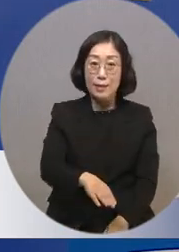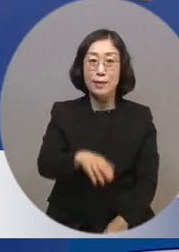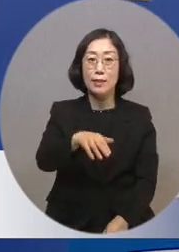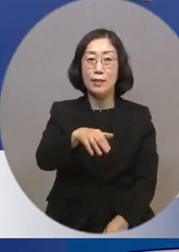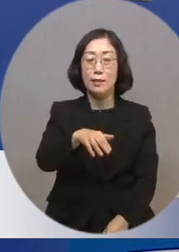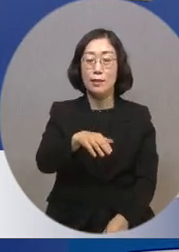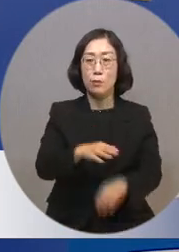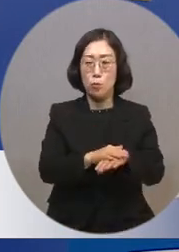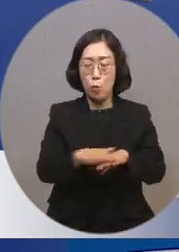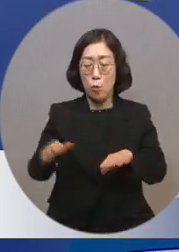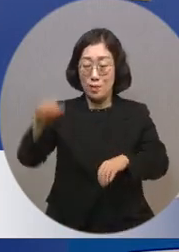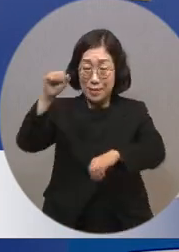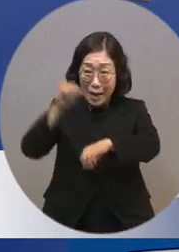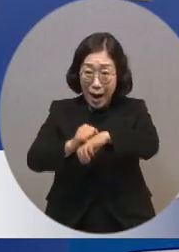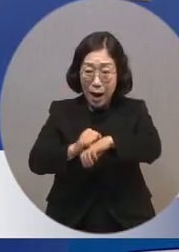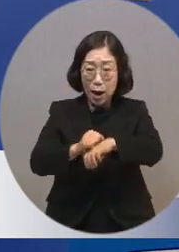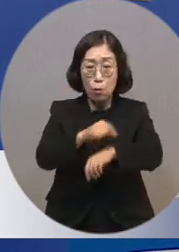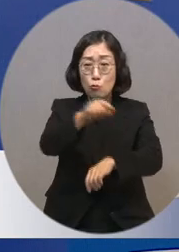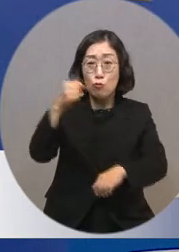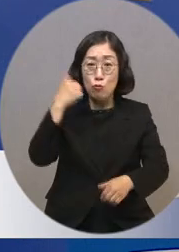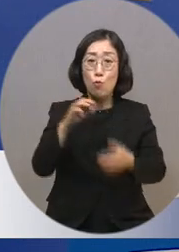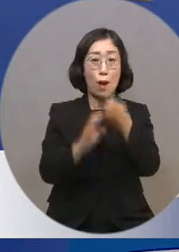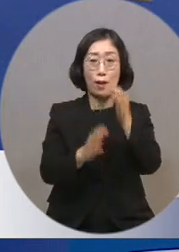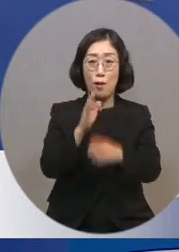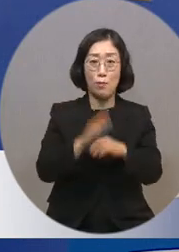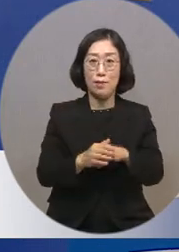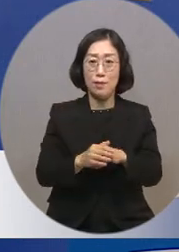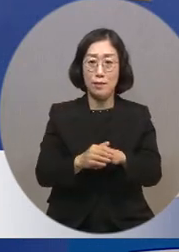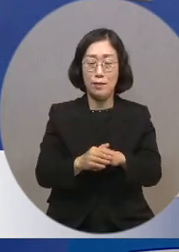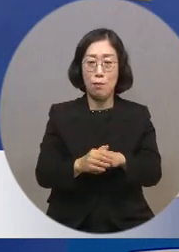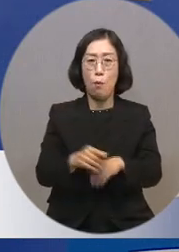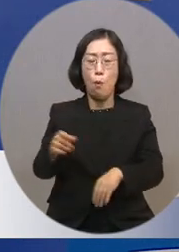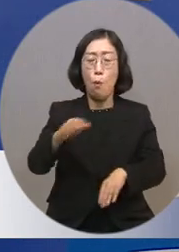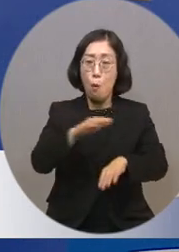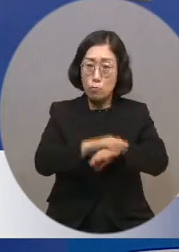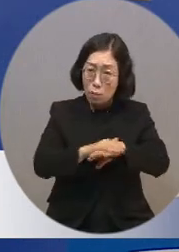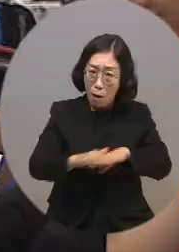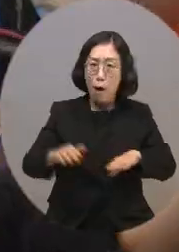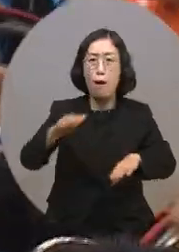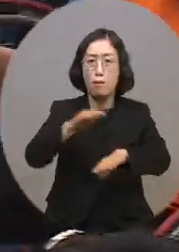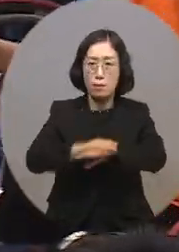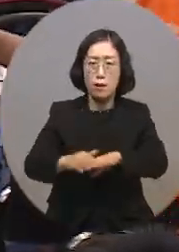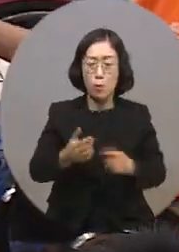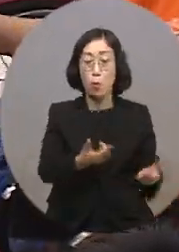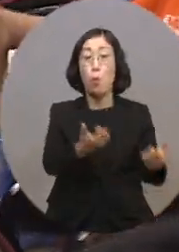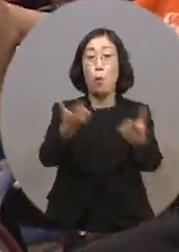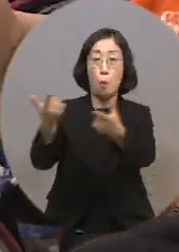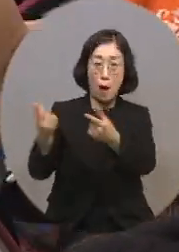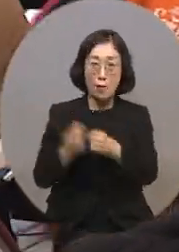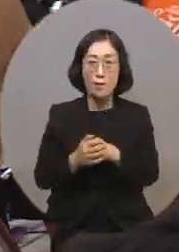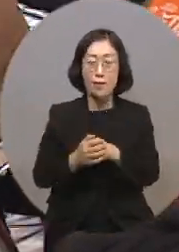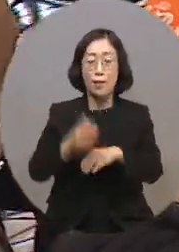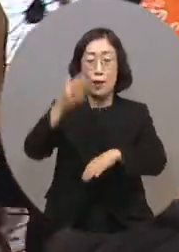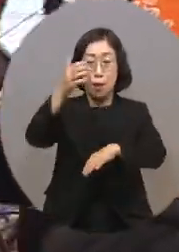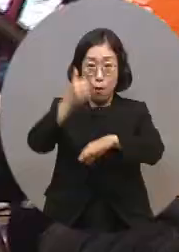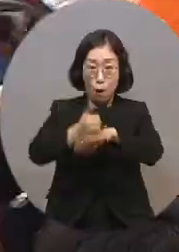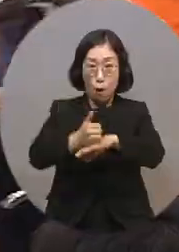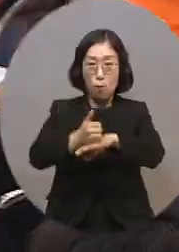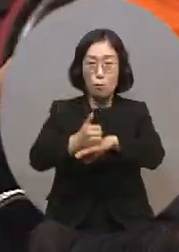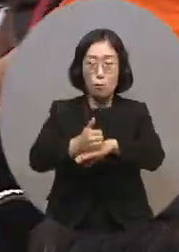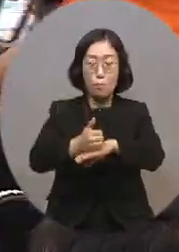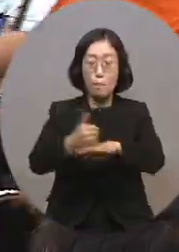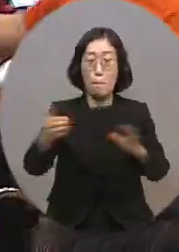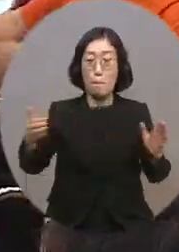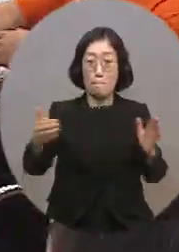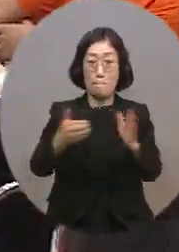선수까지 그 누구 하나 저희 팀에서는 상대방에 봤을 때 버릴 수 있는 선수들이 없는 거예요. 지금의 결과에 만족하지